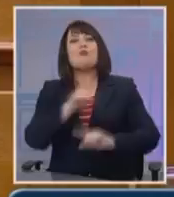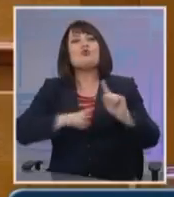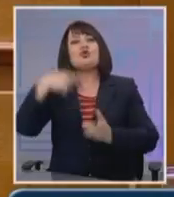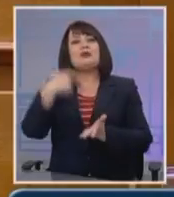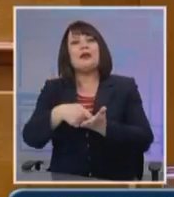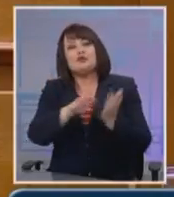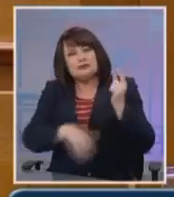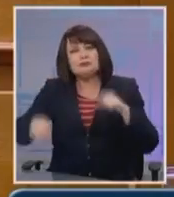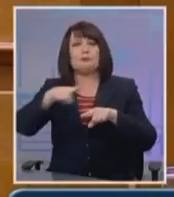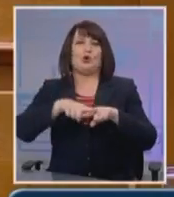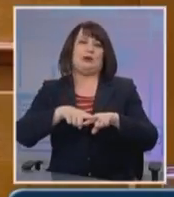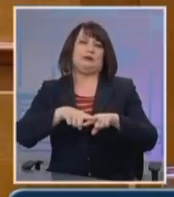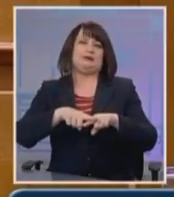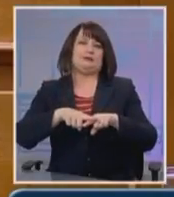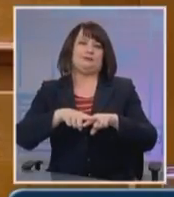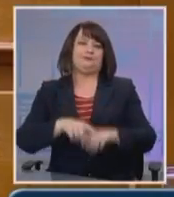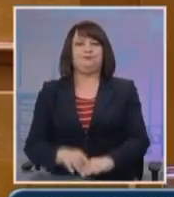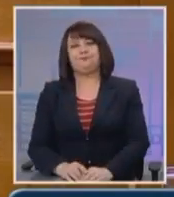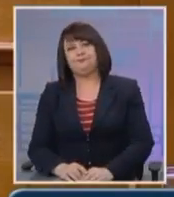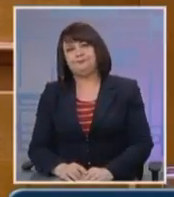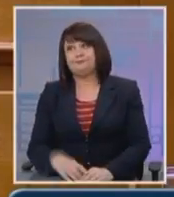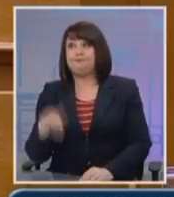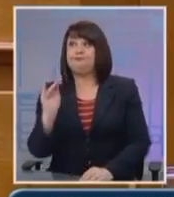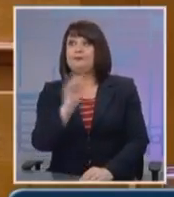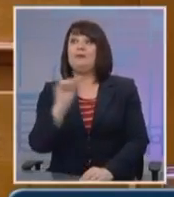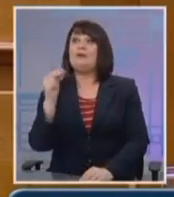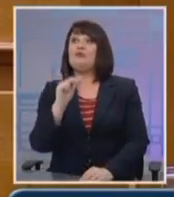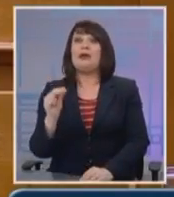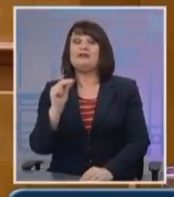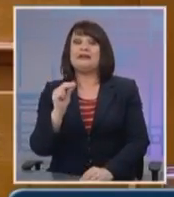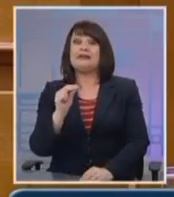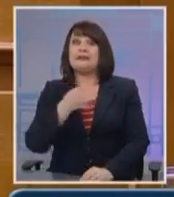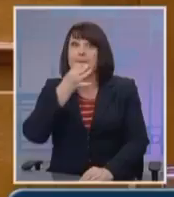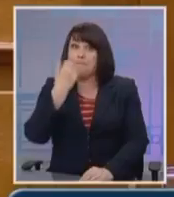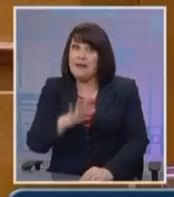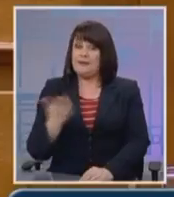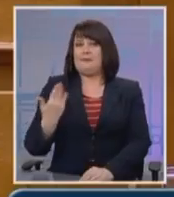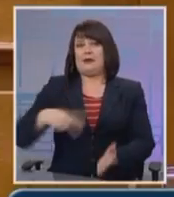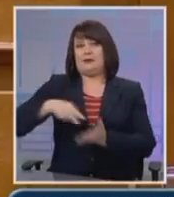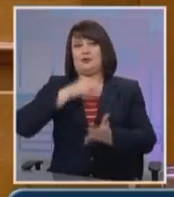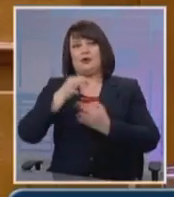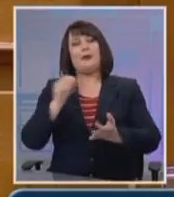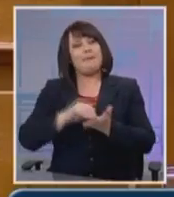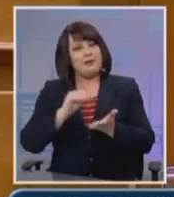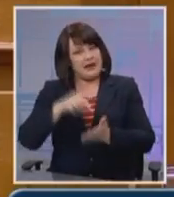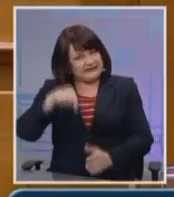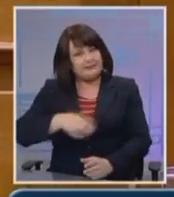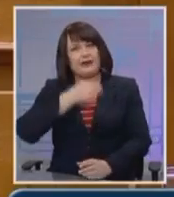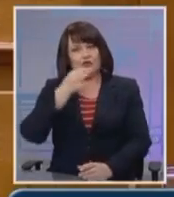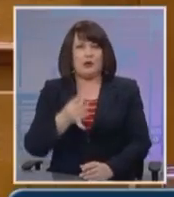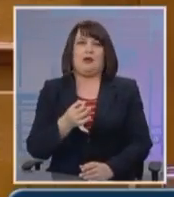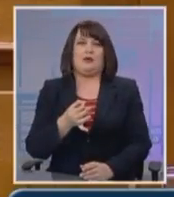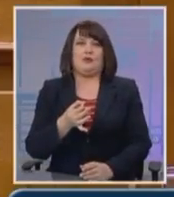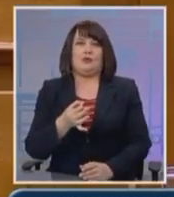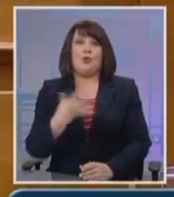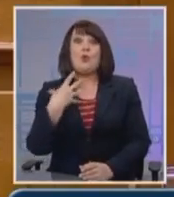Έλληνες πολίτες. Κυρίες και κύριοι βουλευτές, σας το είπα και στην προηγούμενη μου ομιλία, το επαναλαμβάνω και σήμερα. Για